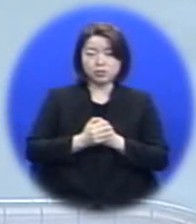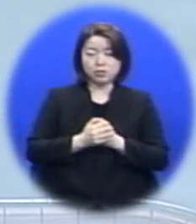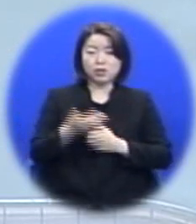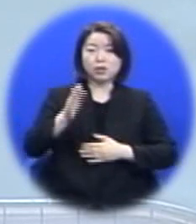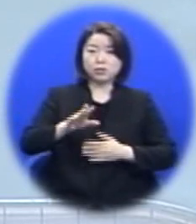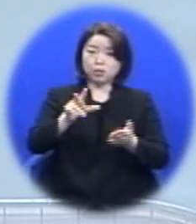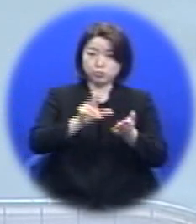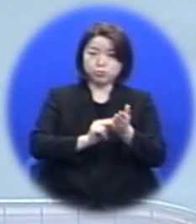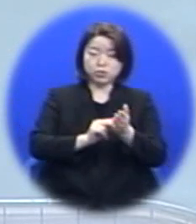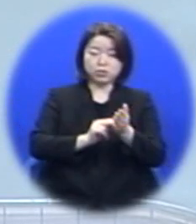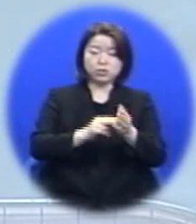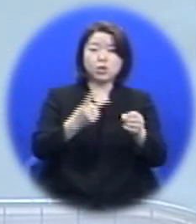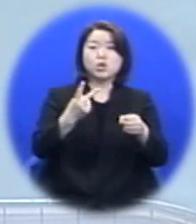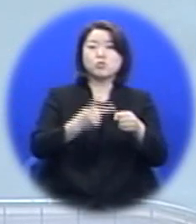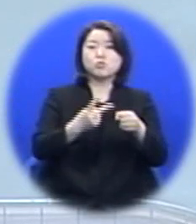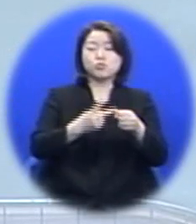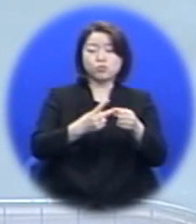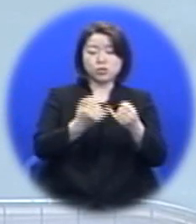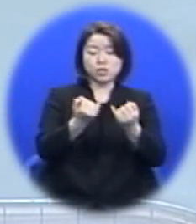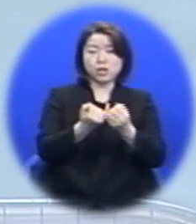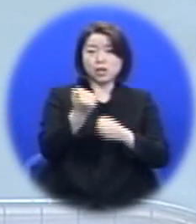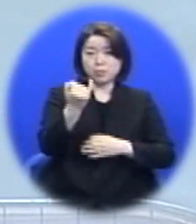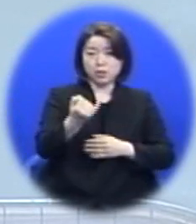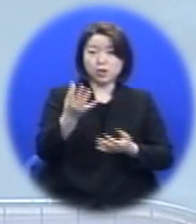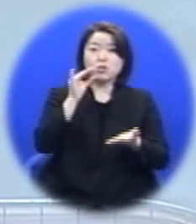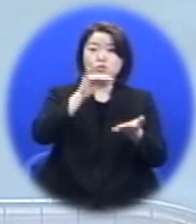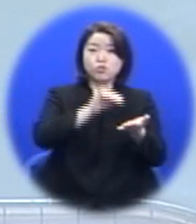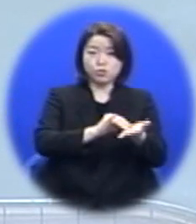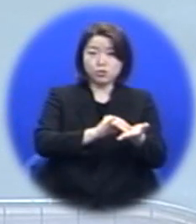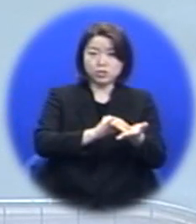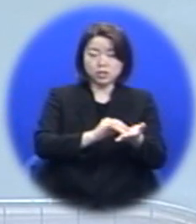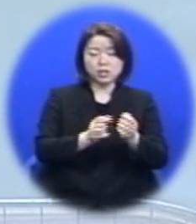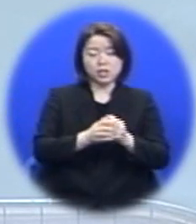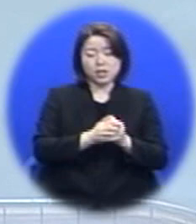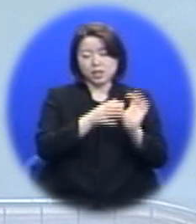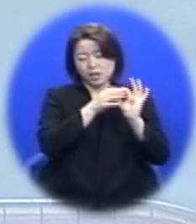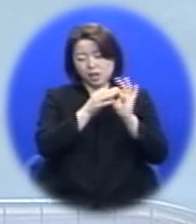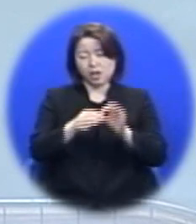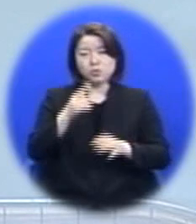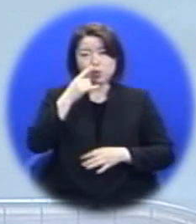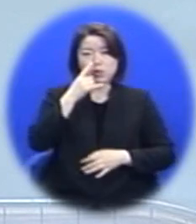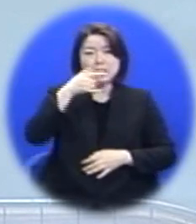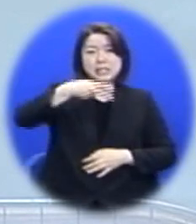며느리 룻이 한사코 어머니 따라가겠다는 겁니다.